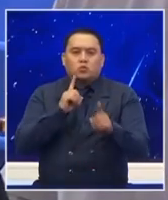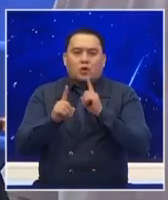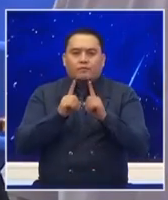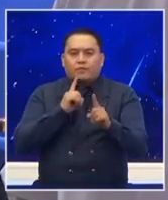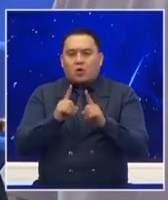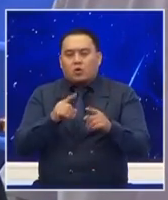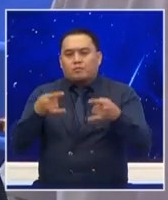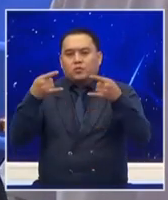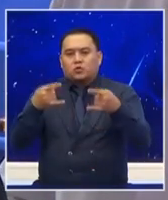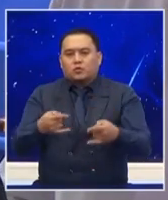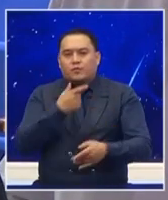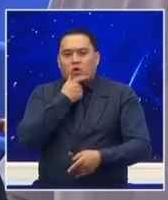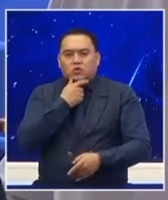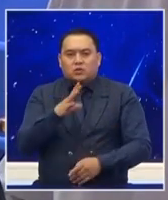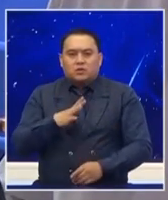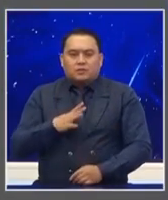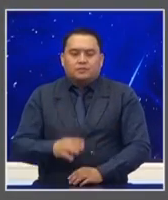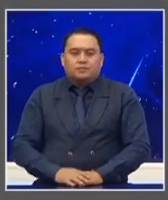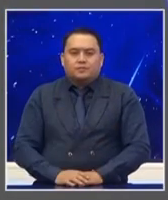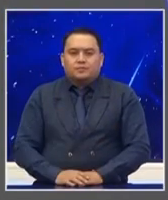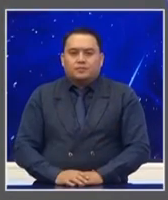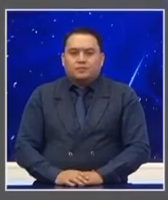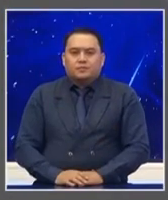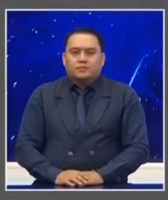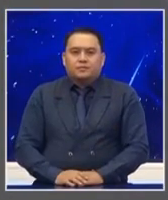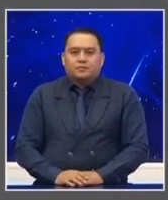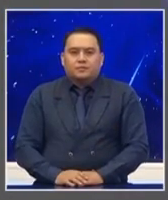залында монитордан көрсетілді.